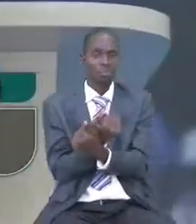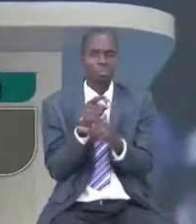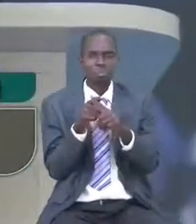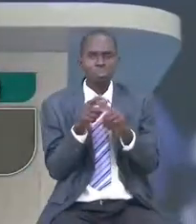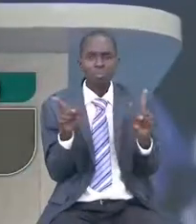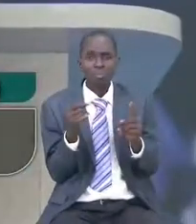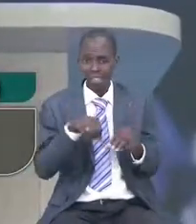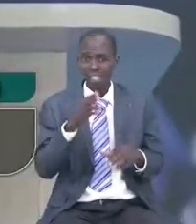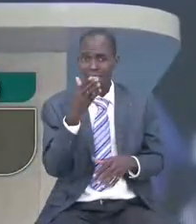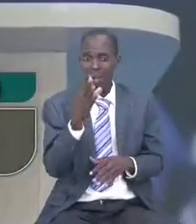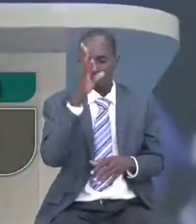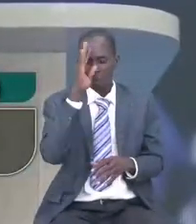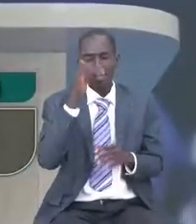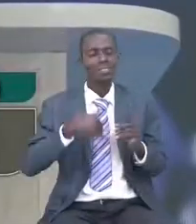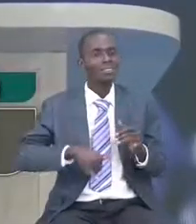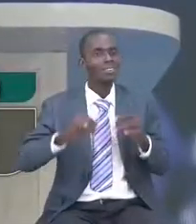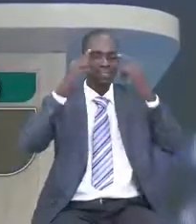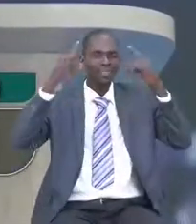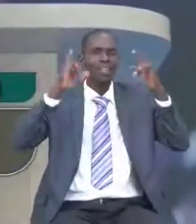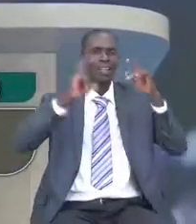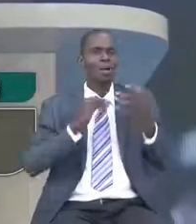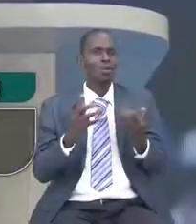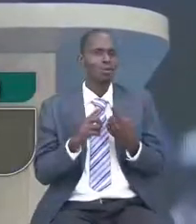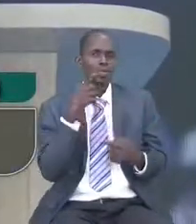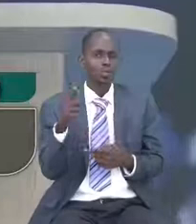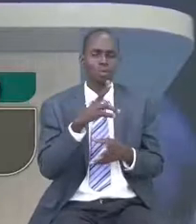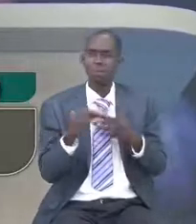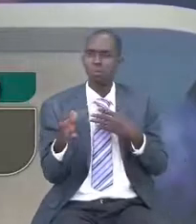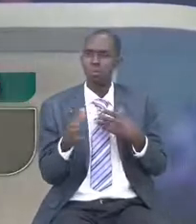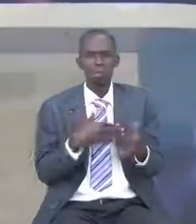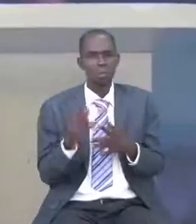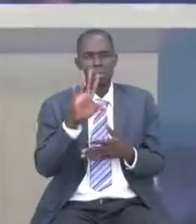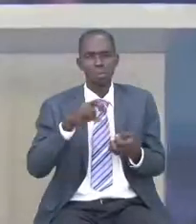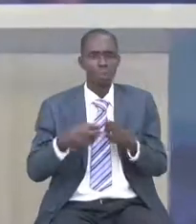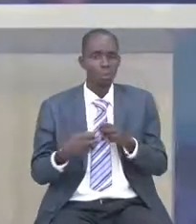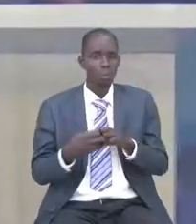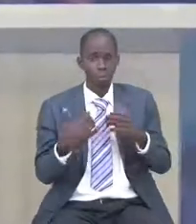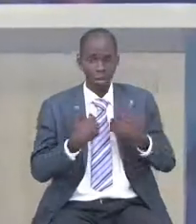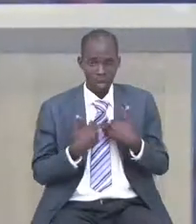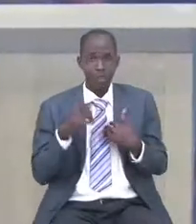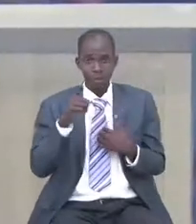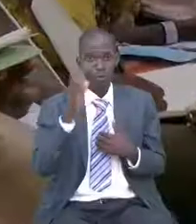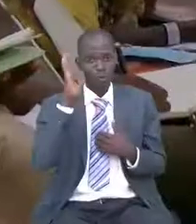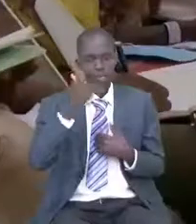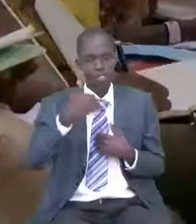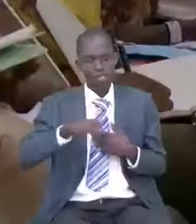il a pu réussir. Et je viens te dire aujourd'hui, quels que soient les problèmes que tu as eus, toi, tu vas